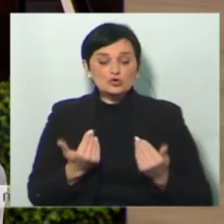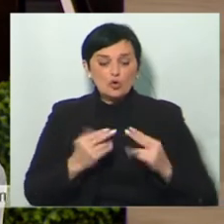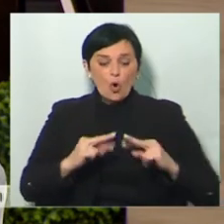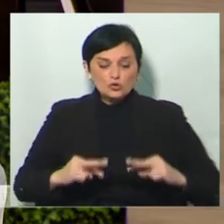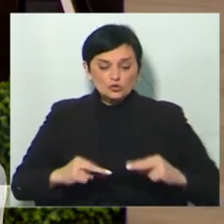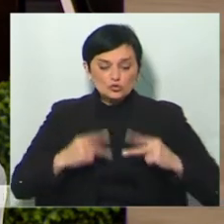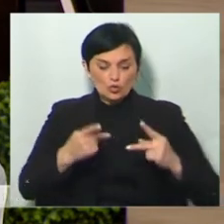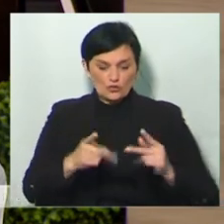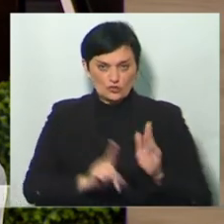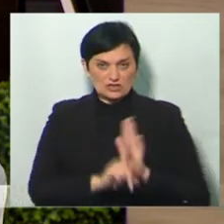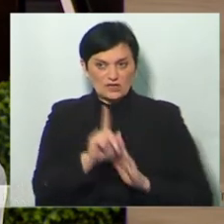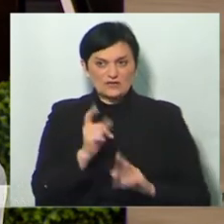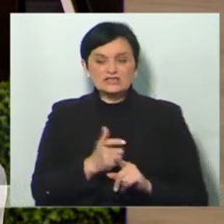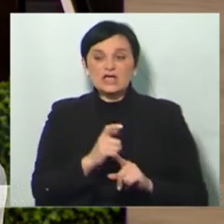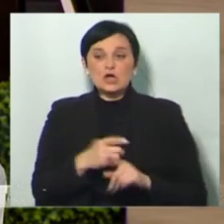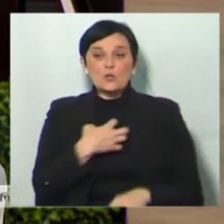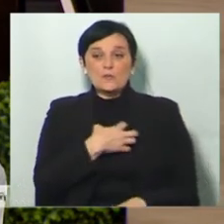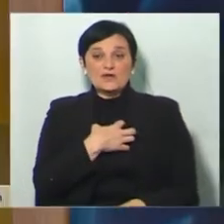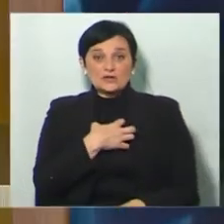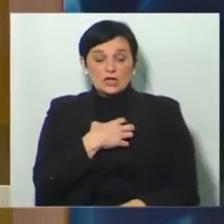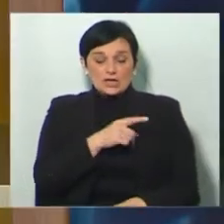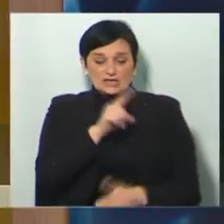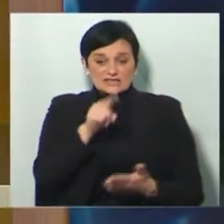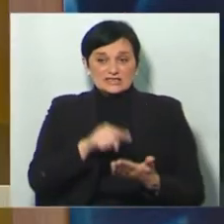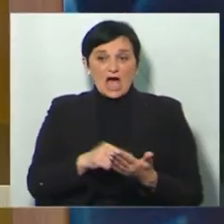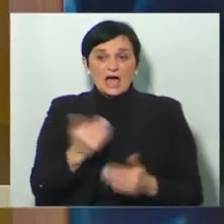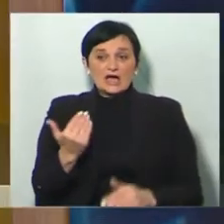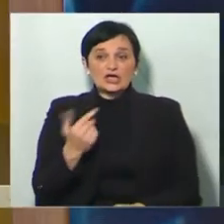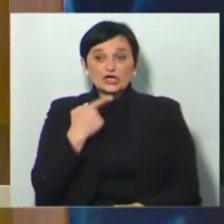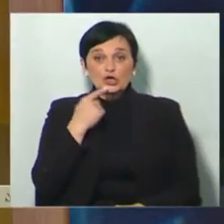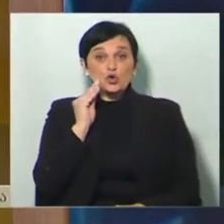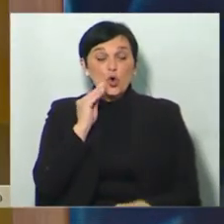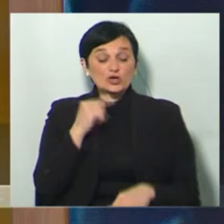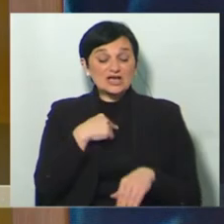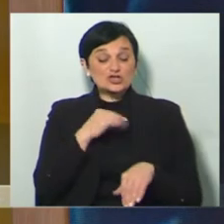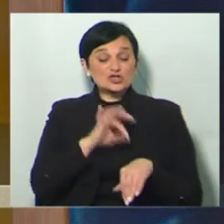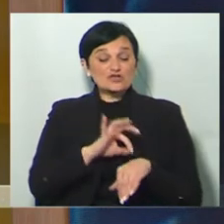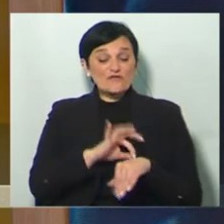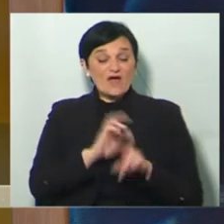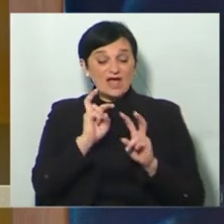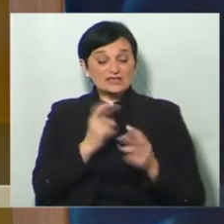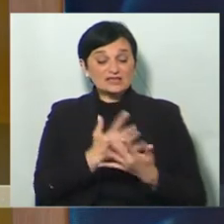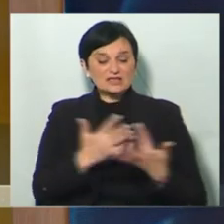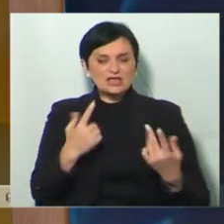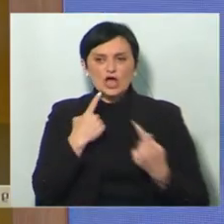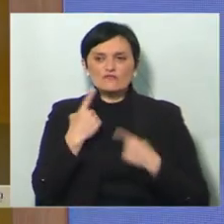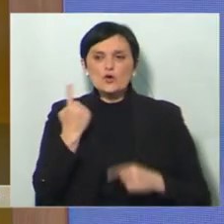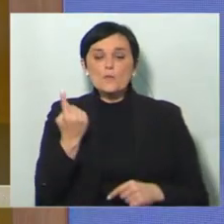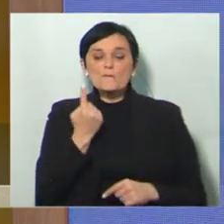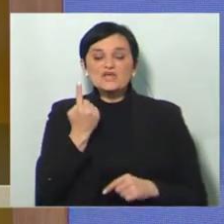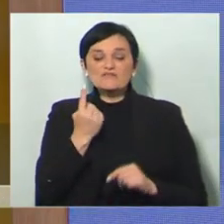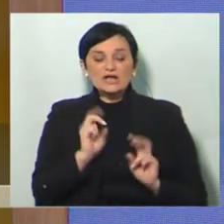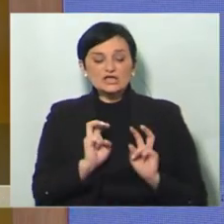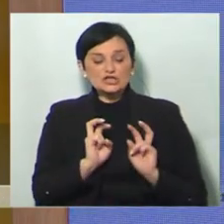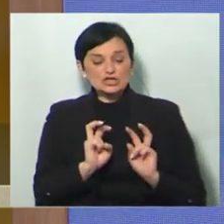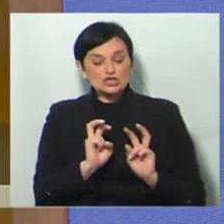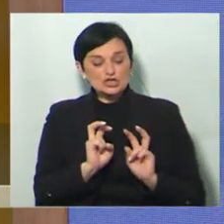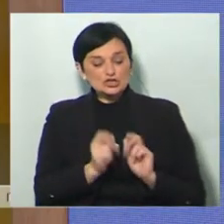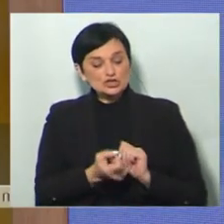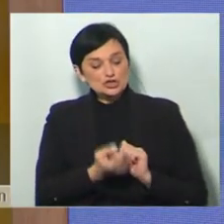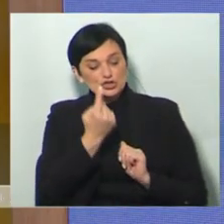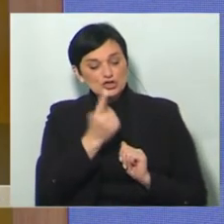ასე ვთქვათ. Ძალიან მნიშვნელოვანი საკითხი შეეხეთ. როდესაც ჩვენ დაავადებებზე ვსაუბრობთ, ჩვენ ყოველთვის ვამბობთ, რა არის პირველი ნიშანი.